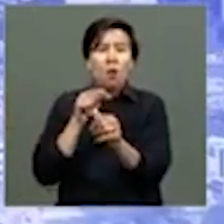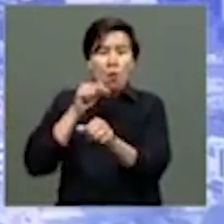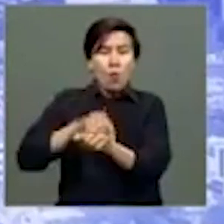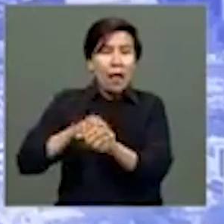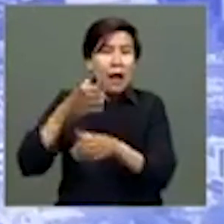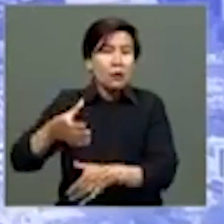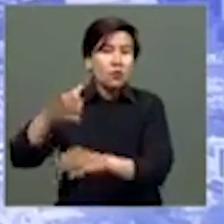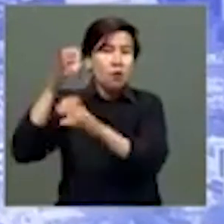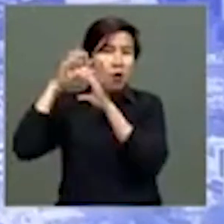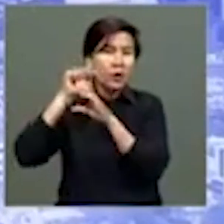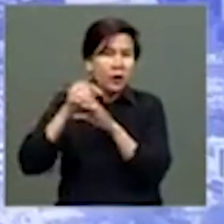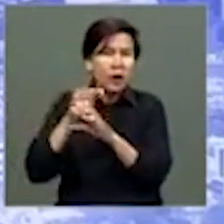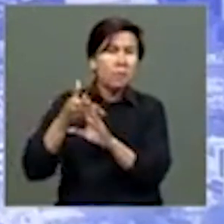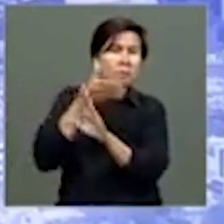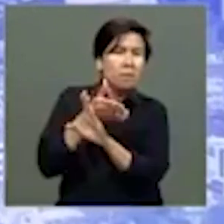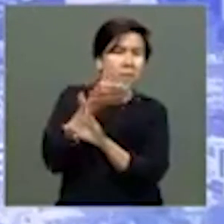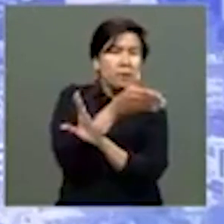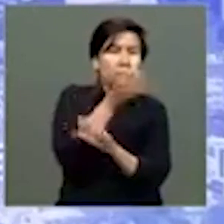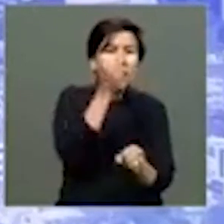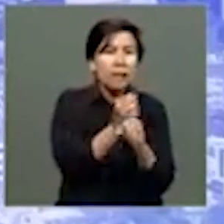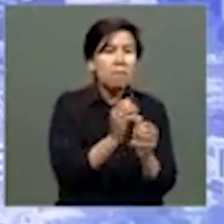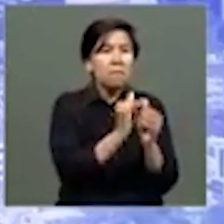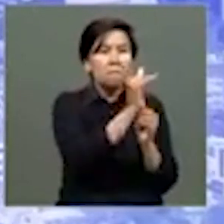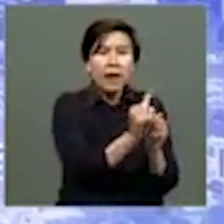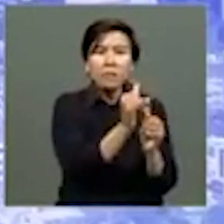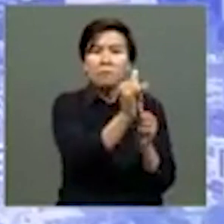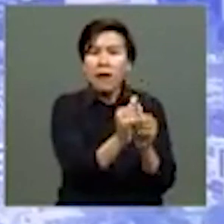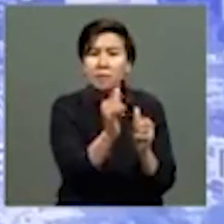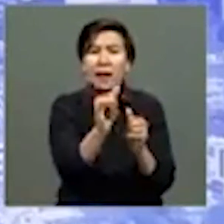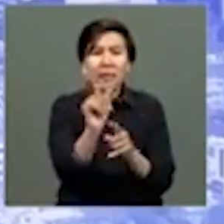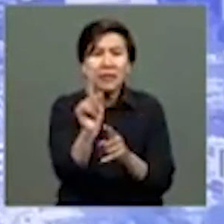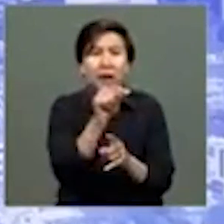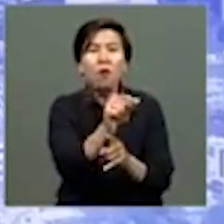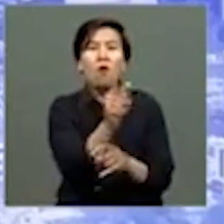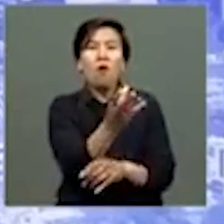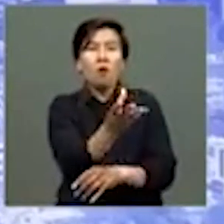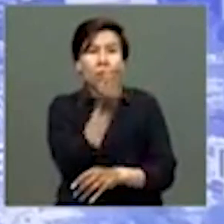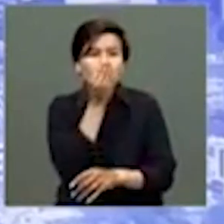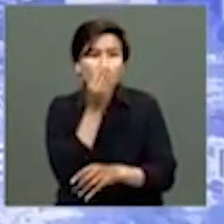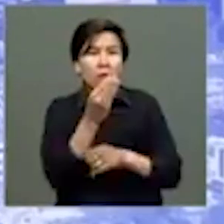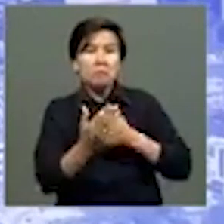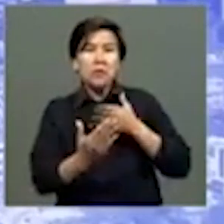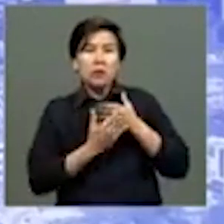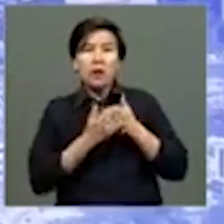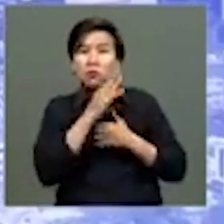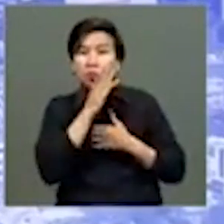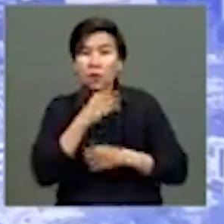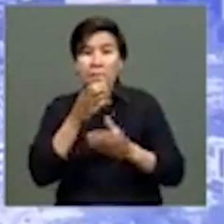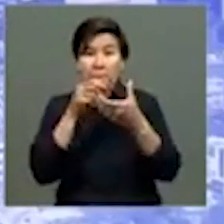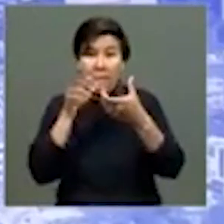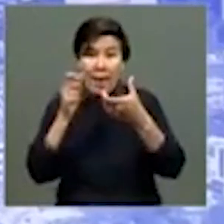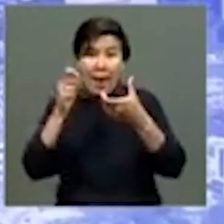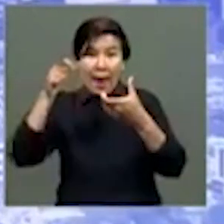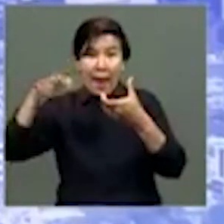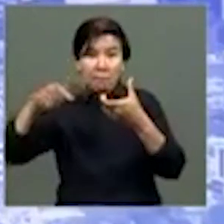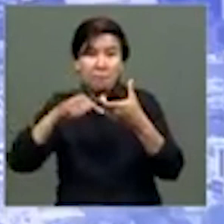างดำเนินชีวิตอย่างไรบ้างถ้าหลายท่านมีแอปพลิเคชันหมอชนะท่านจะได้รับการแจ้งเตือนทันทีว่าท่านได้มีโอก